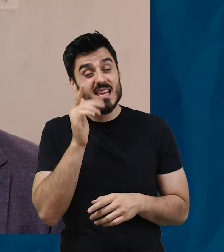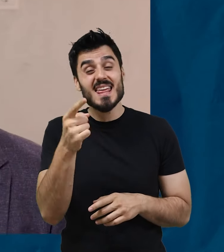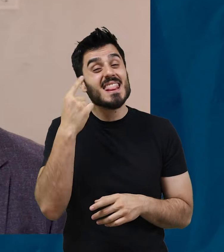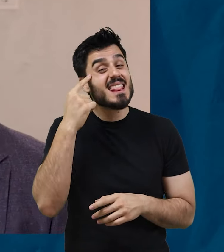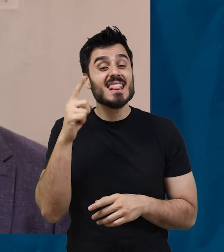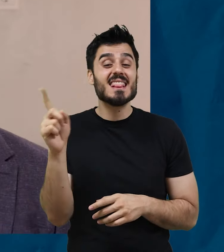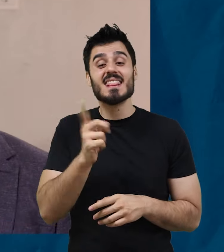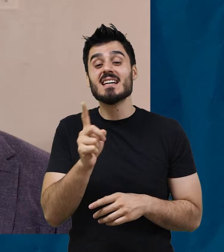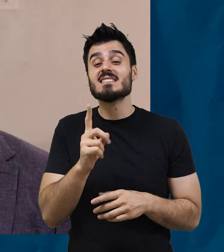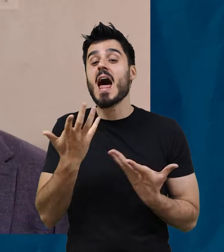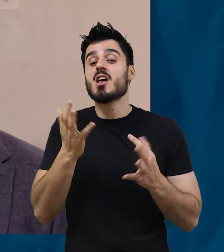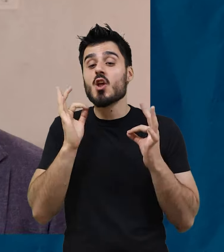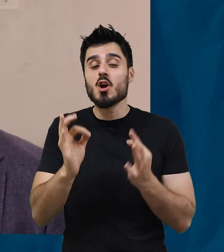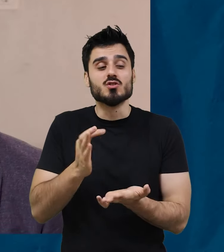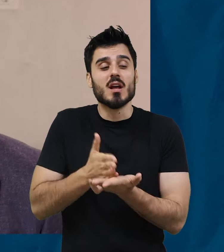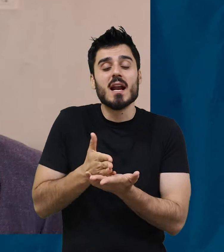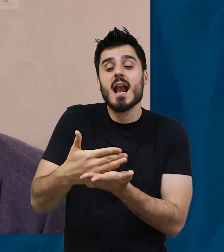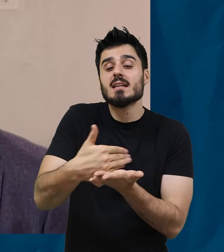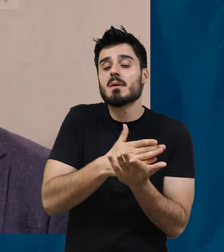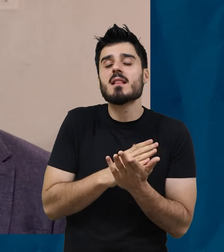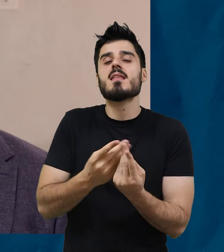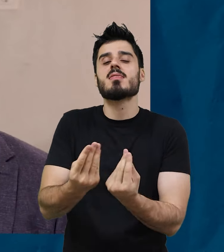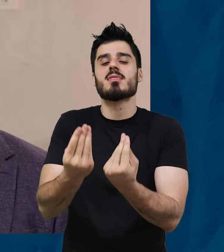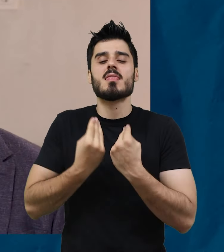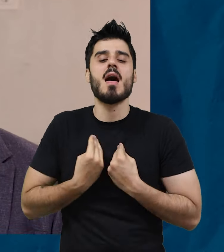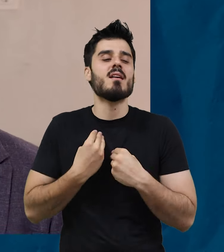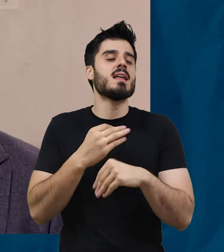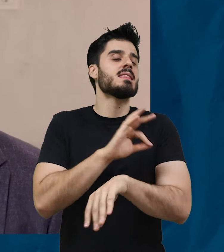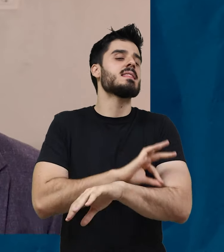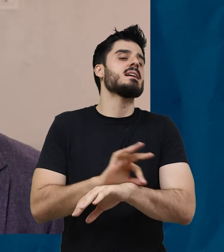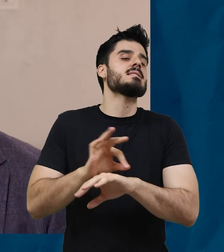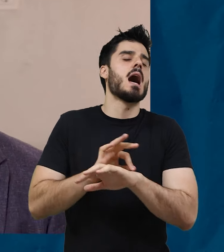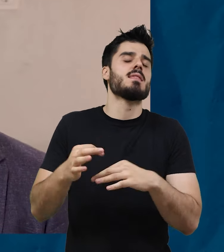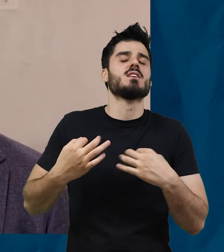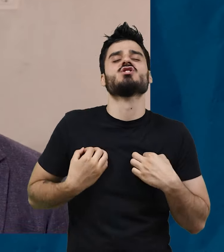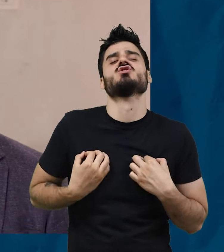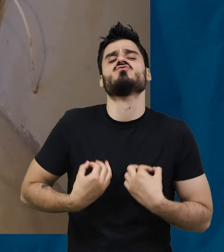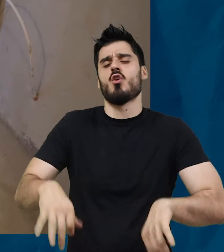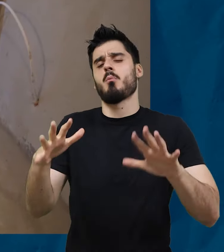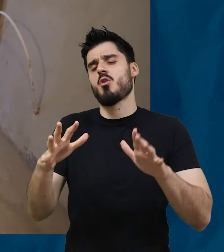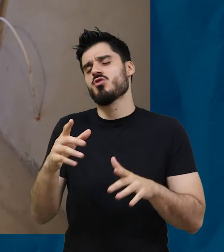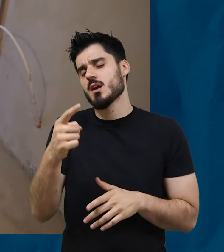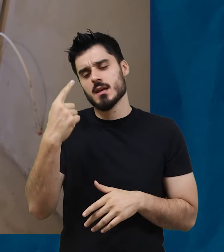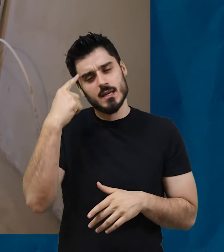бъде разпределено, което дава голяма възможност на дизайнера да им покаже неговата визия за тази стая.